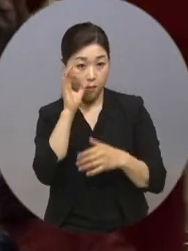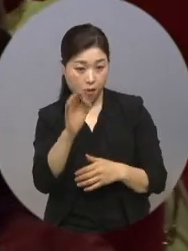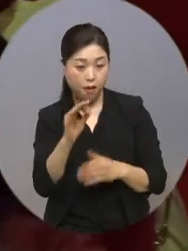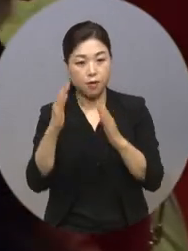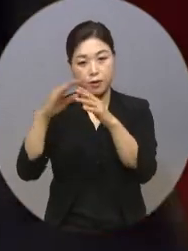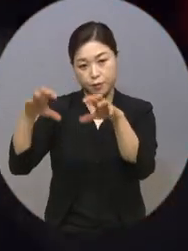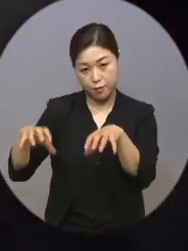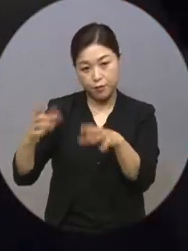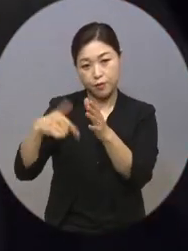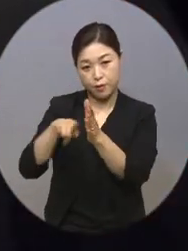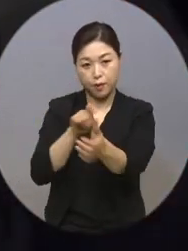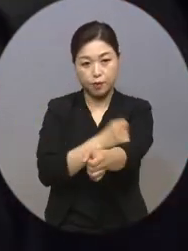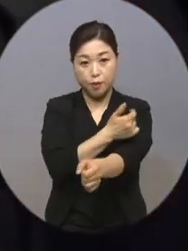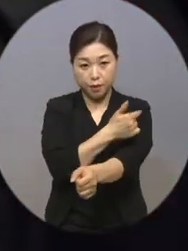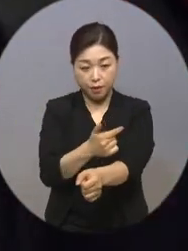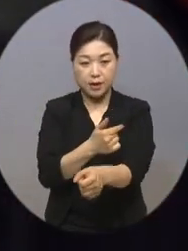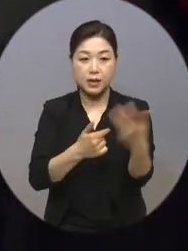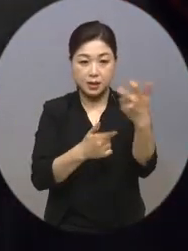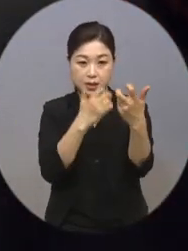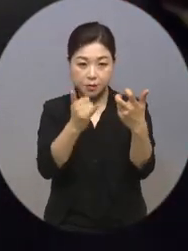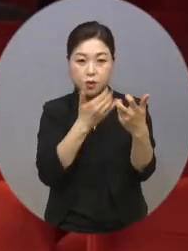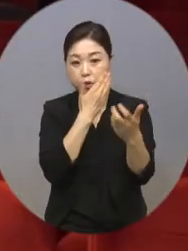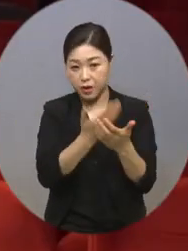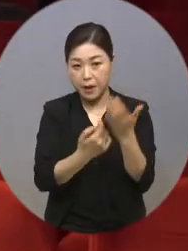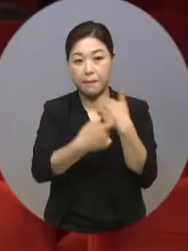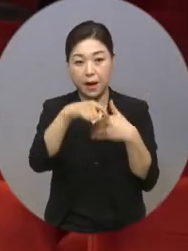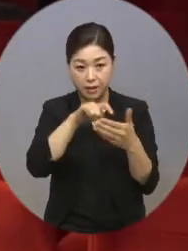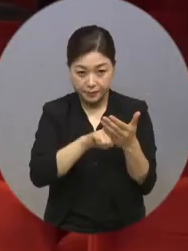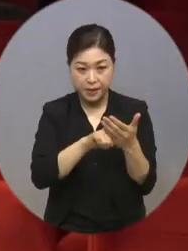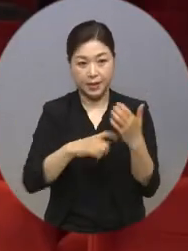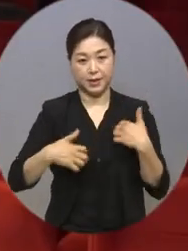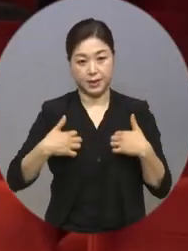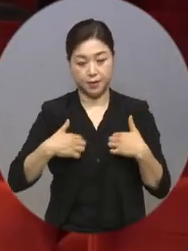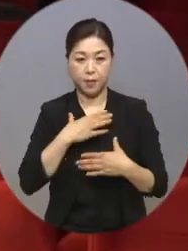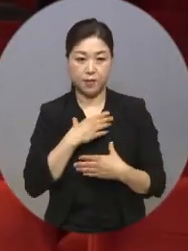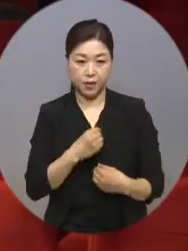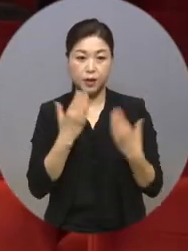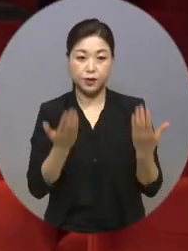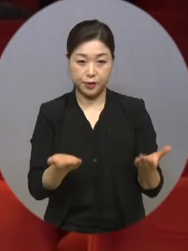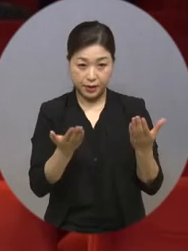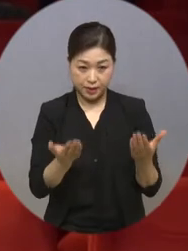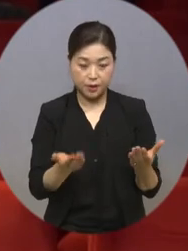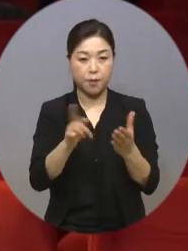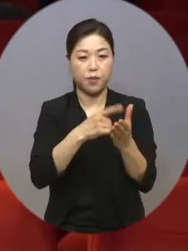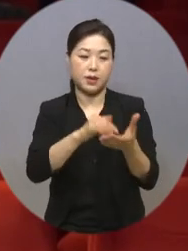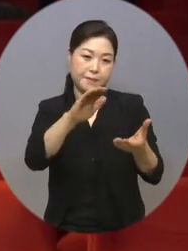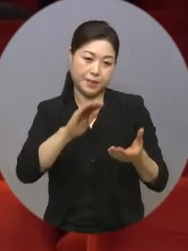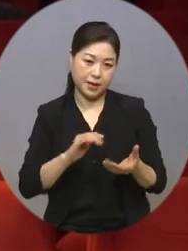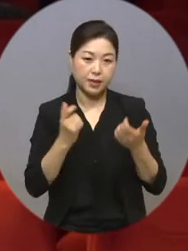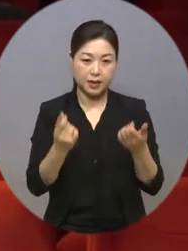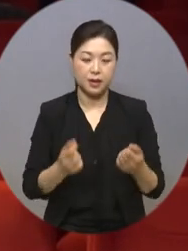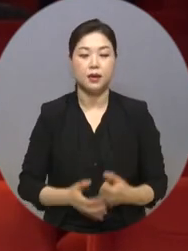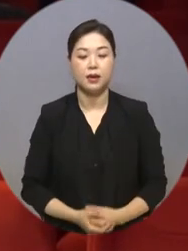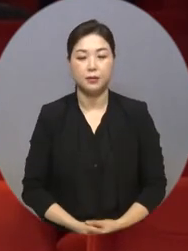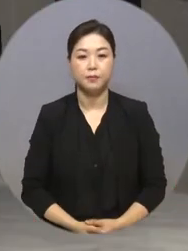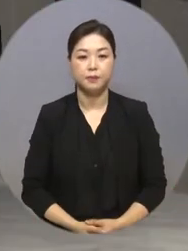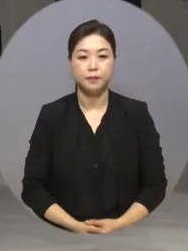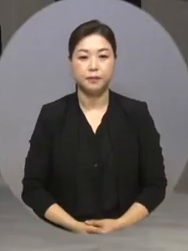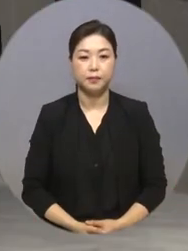위해 수고를 아끼지 않는 70명의 귀한 마음들이 즐겁고 편안한 휴식으로 보상받는